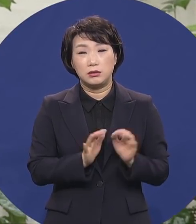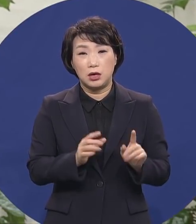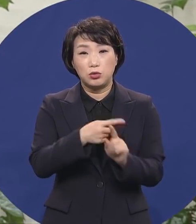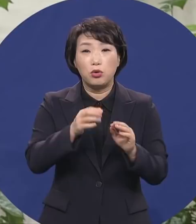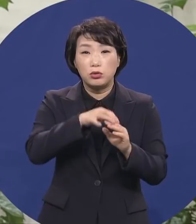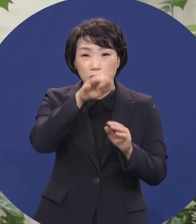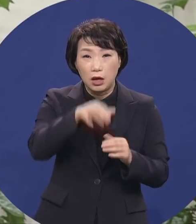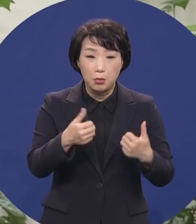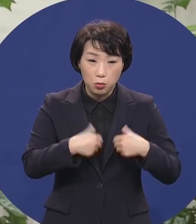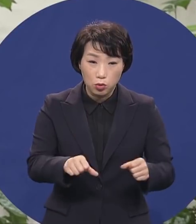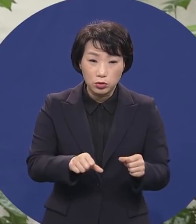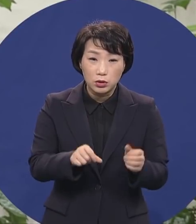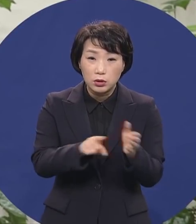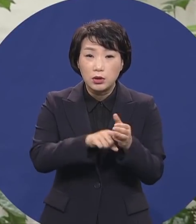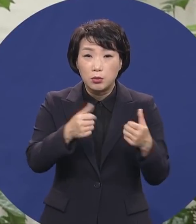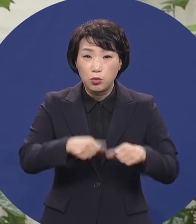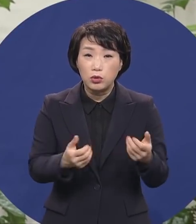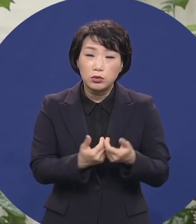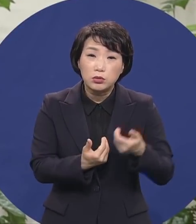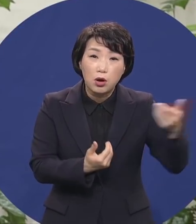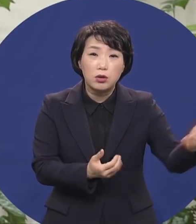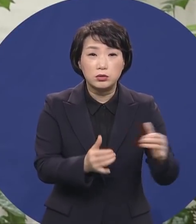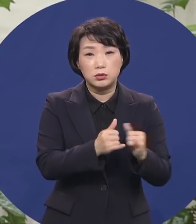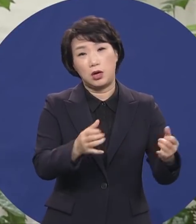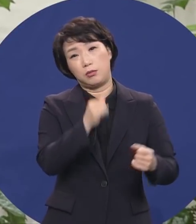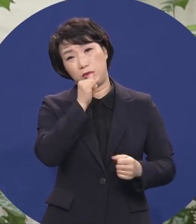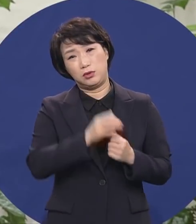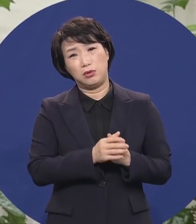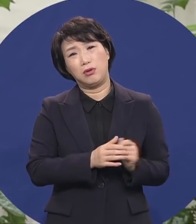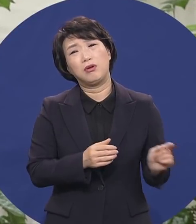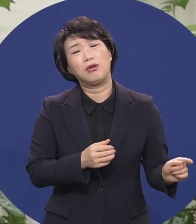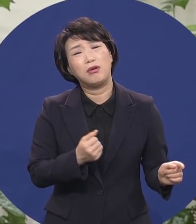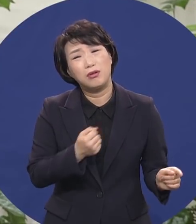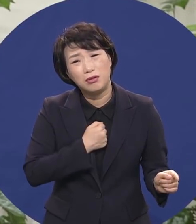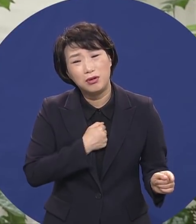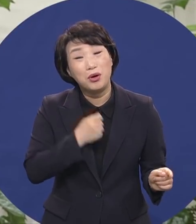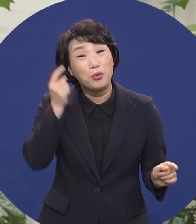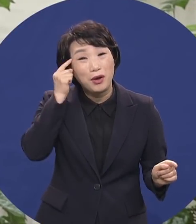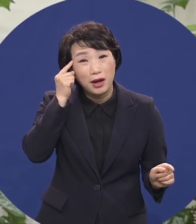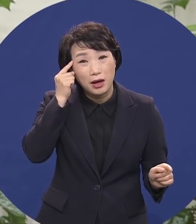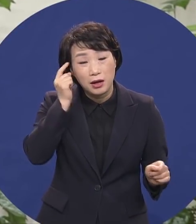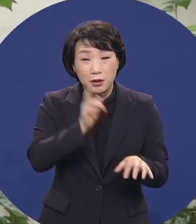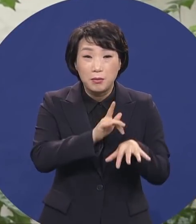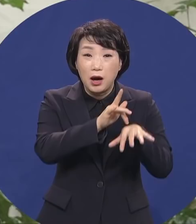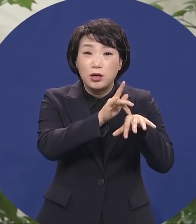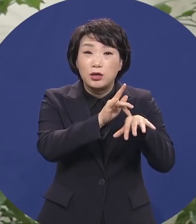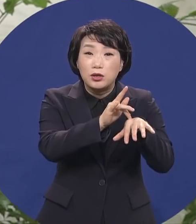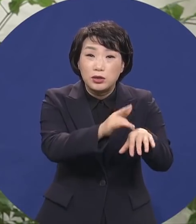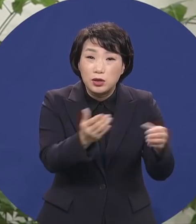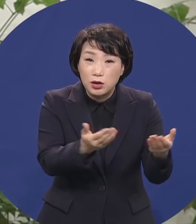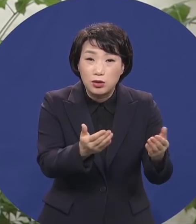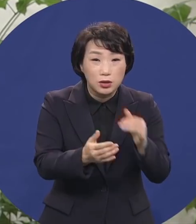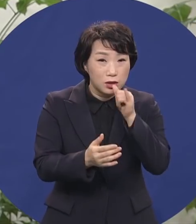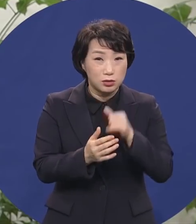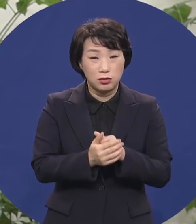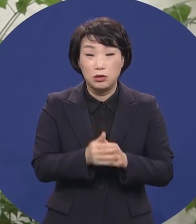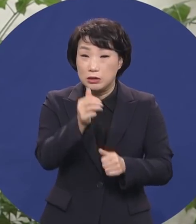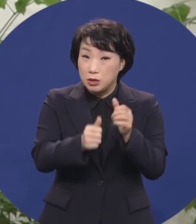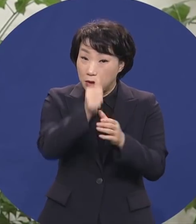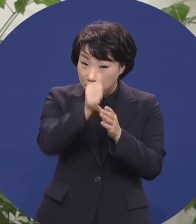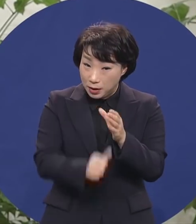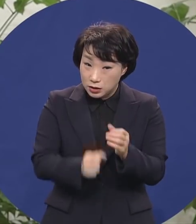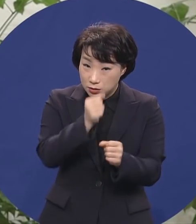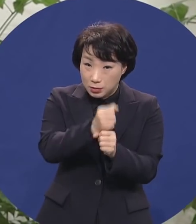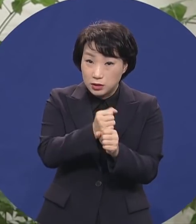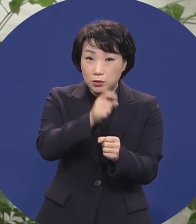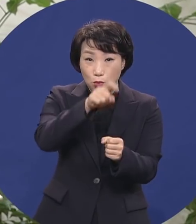교회 떠나는 사람들 좀 많아요. 왜 그럴까요? 마귀 사탄 귀신은 시험 들게